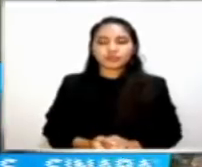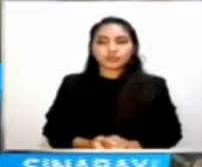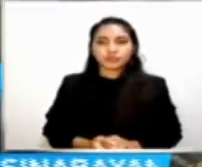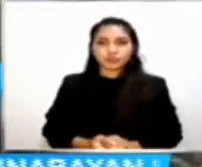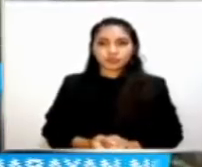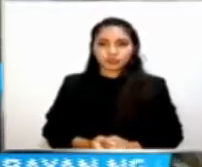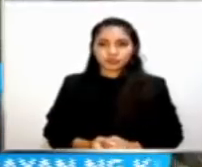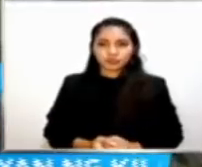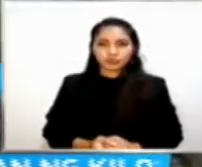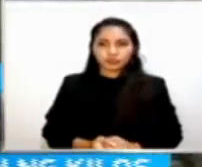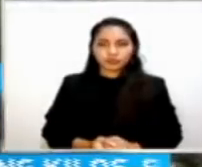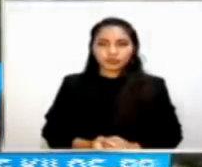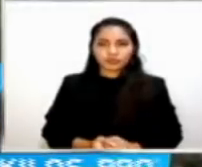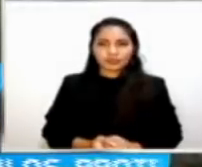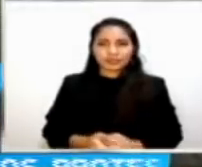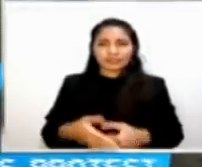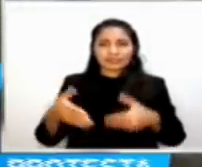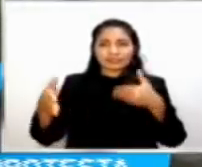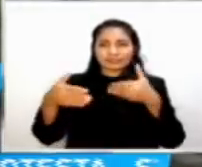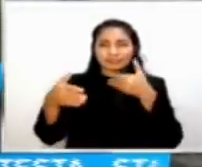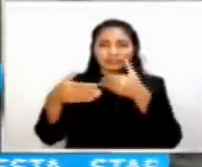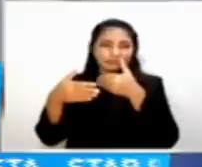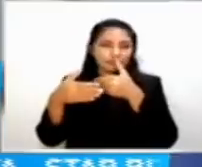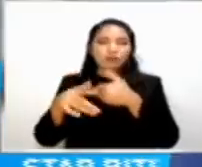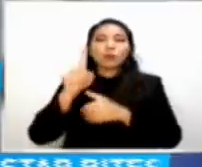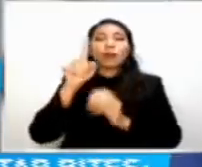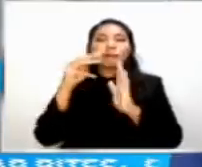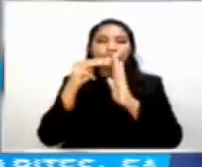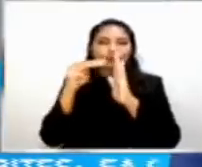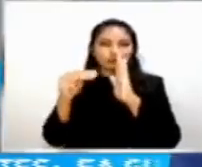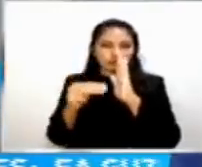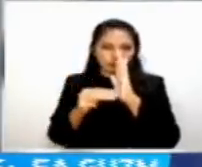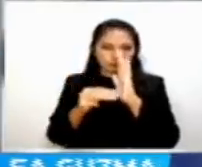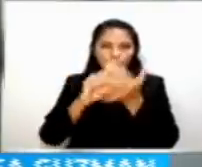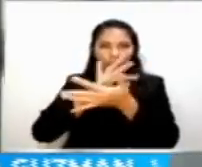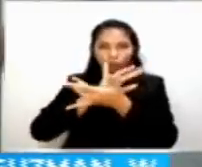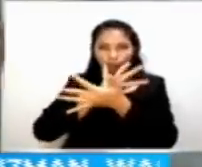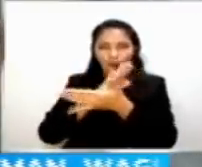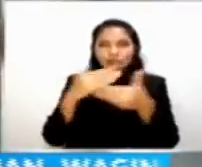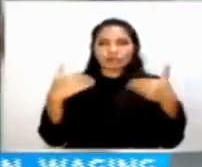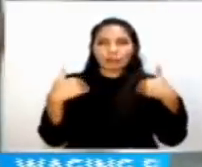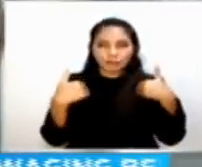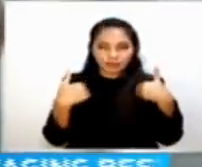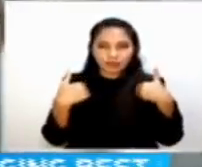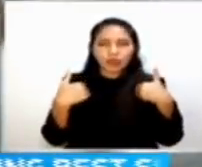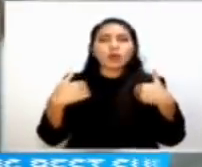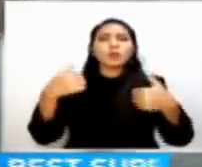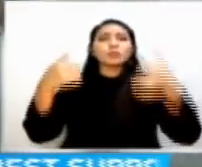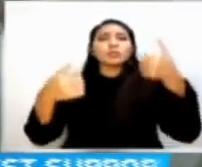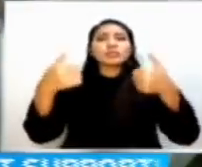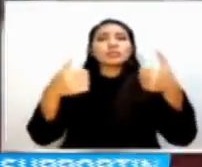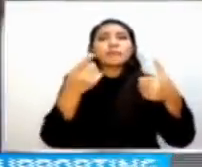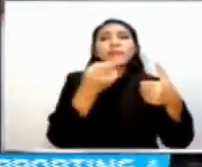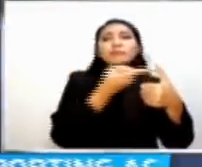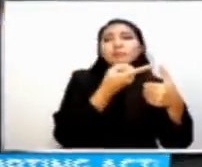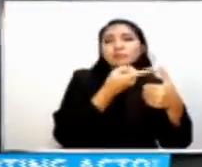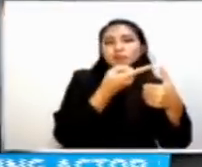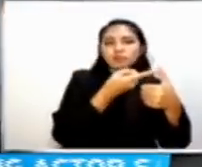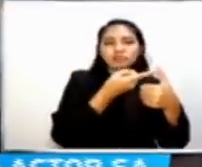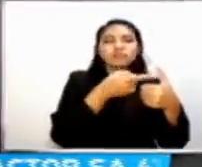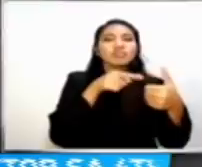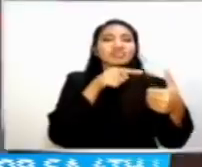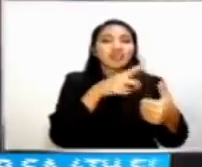Road to 1 million na ang Pilipinas. Pero anong mauuna? Ang mga binakunahan? O ang mga kaso ng COVID-19 sa bansa?